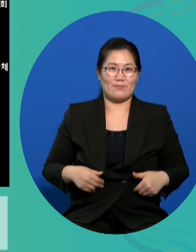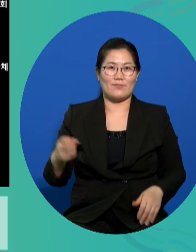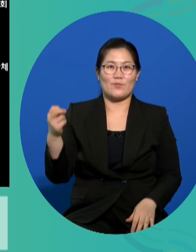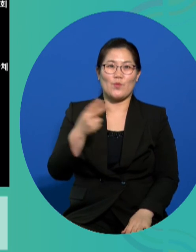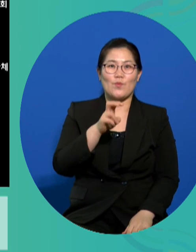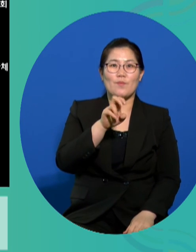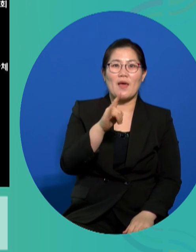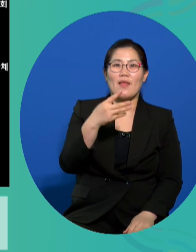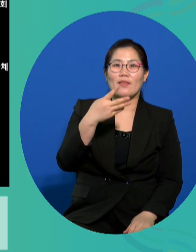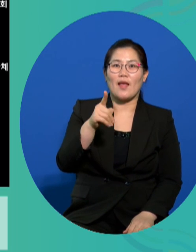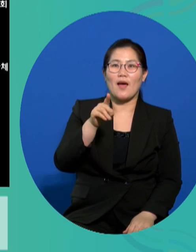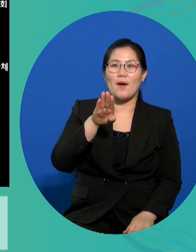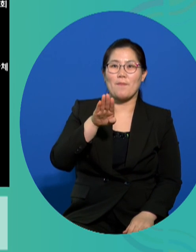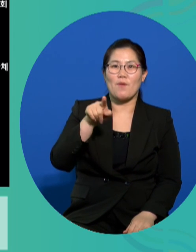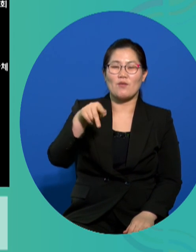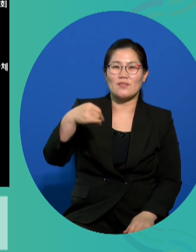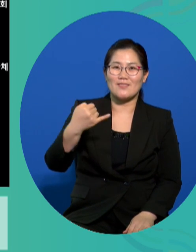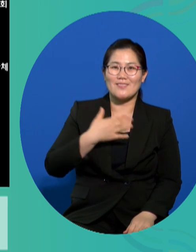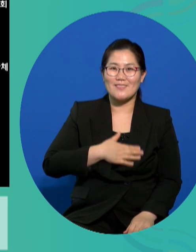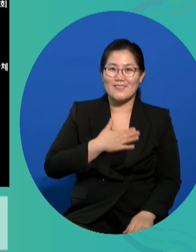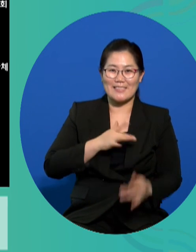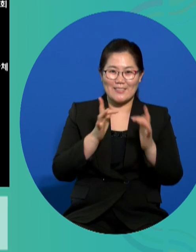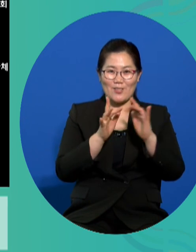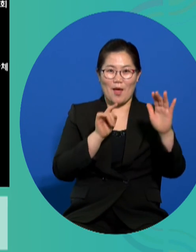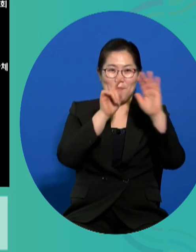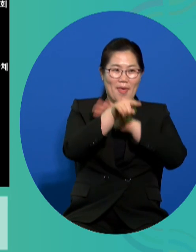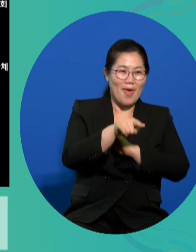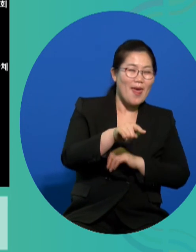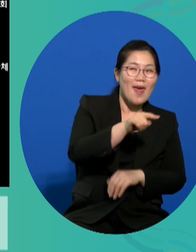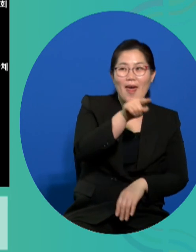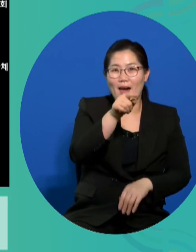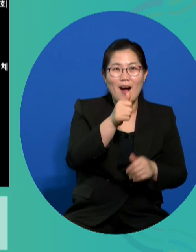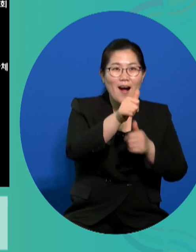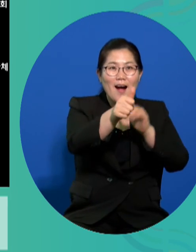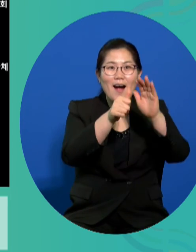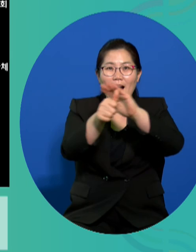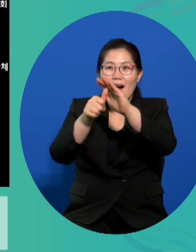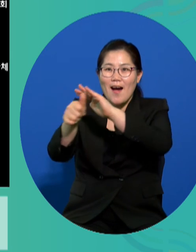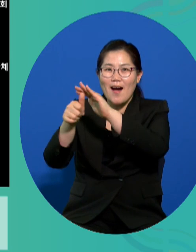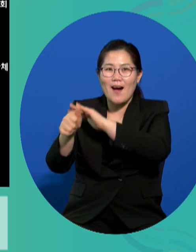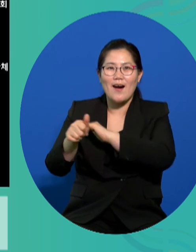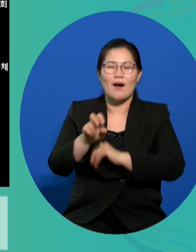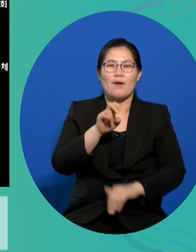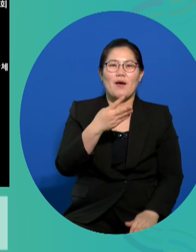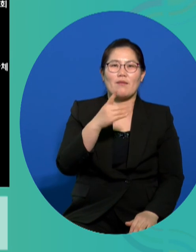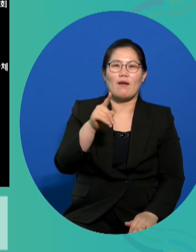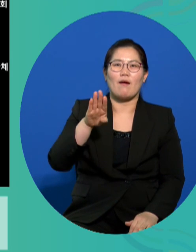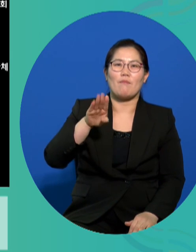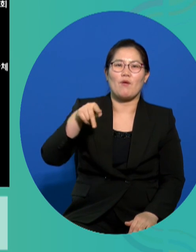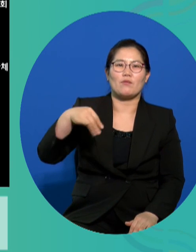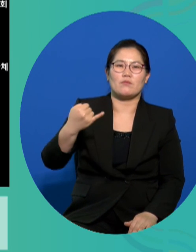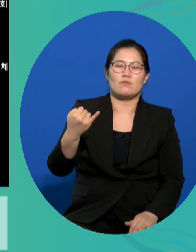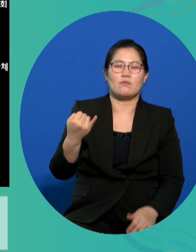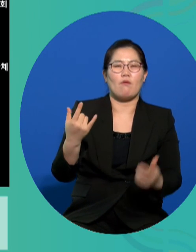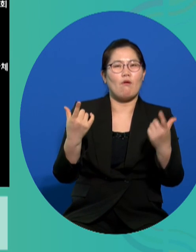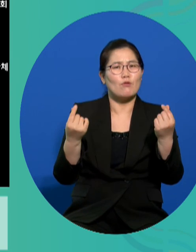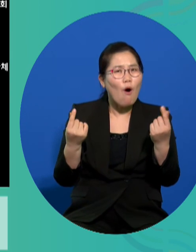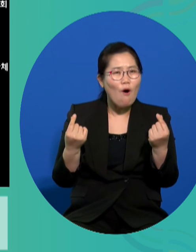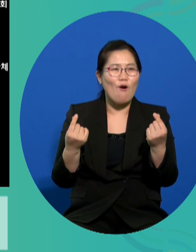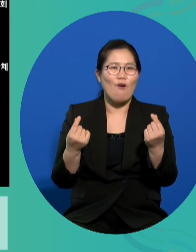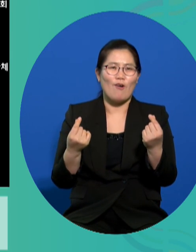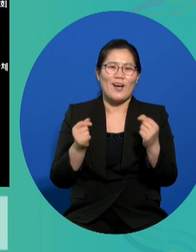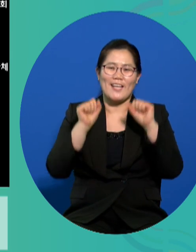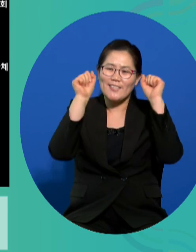여러분들. 하도 그냥 메타버스 하니까. 스포츠도 메타버스와 연동해야 되고요. 이런 가상